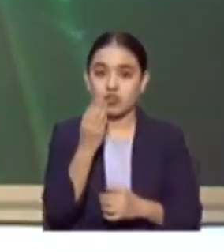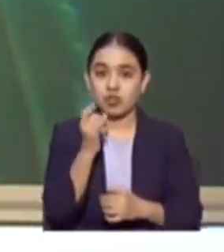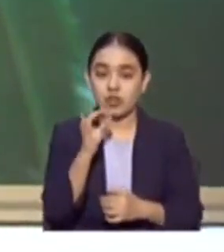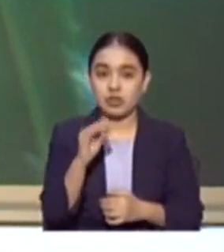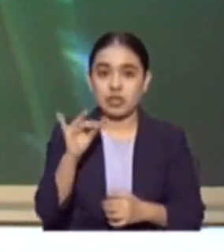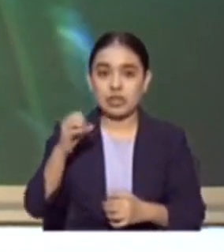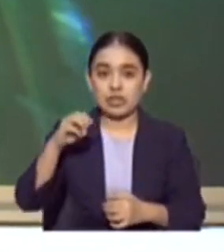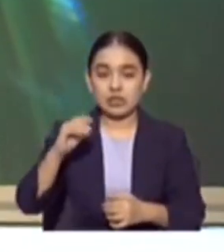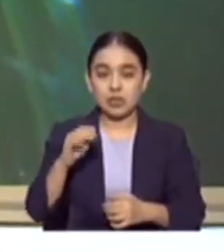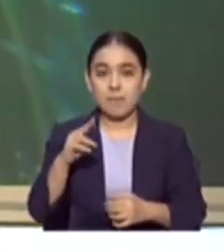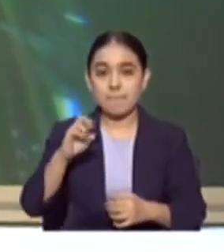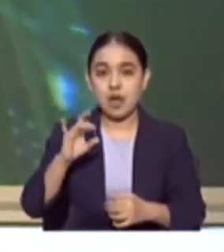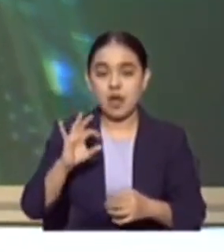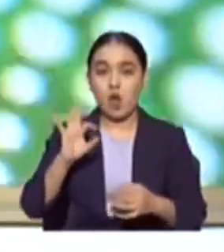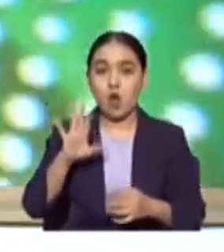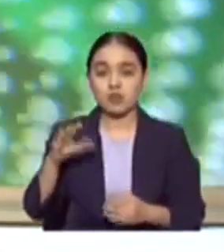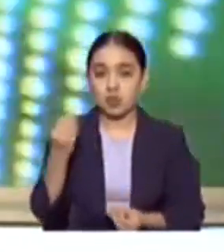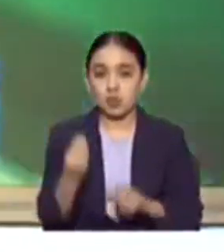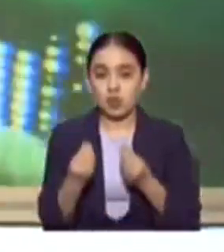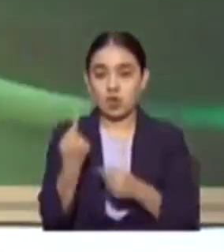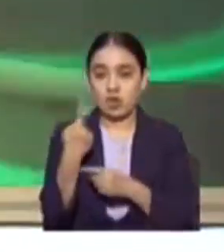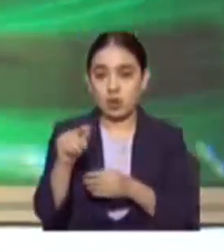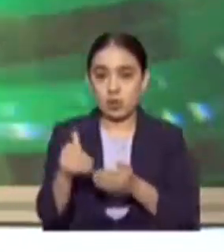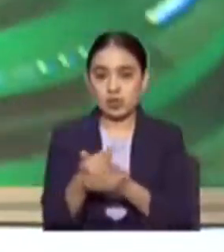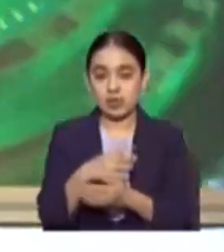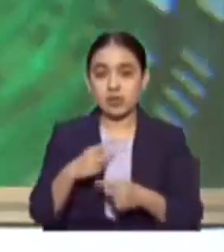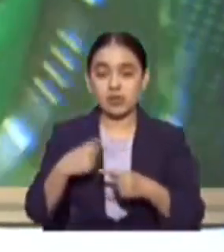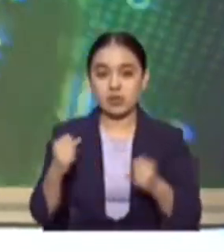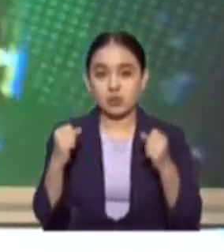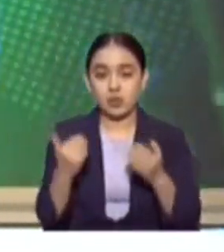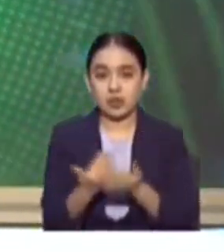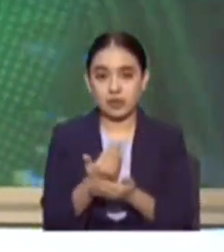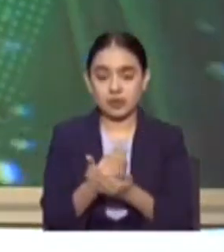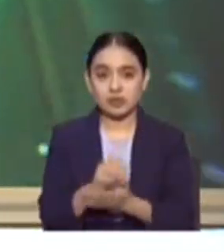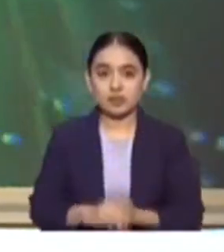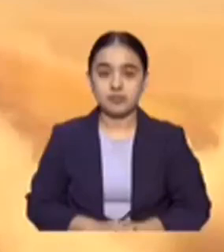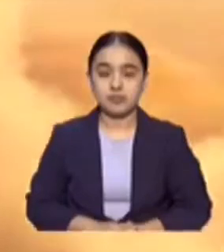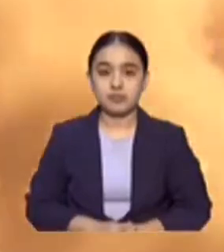Shahina Yigitaliyeva Paraosiyo o'yinlari rekordini yangiladi. Navbat sport xabarlariga.